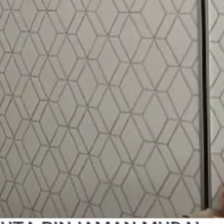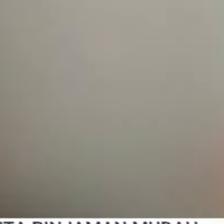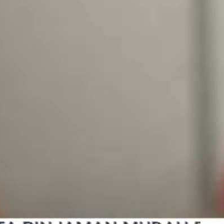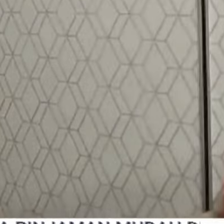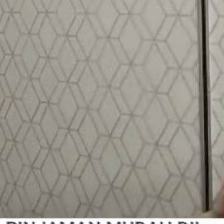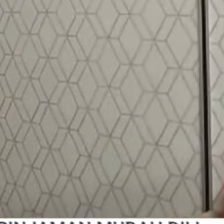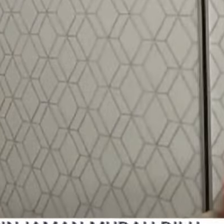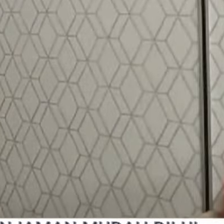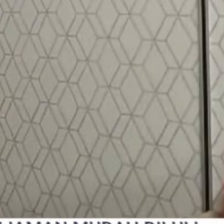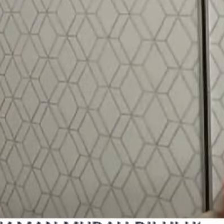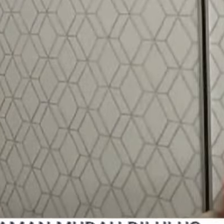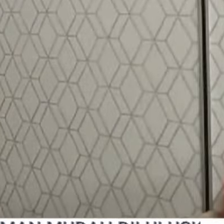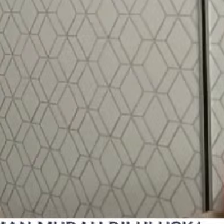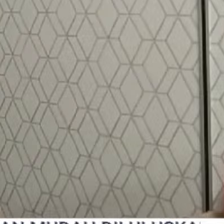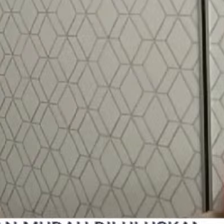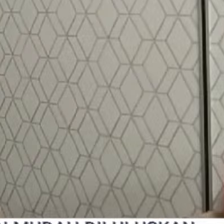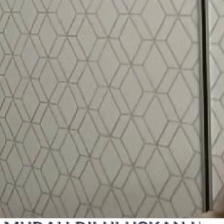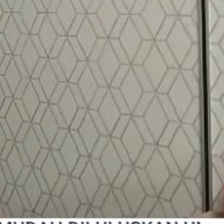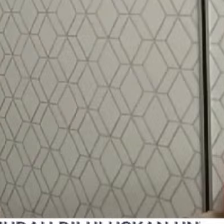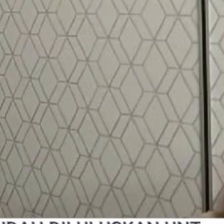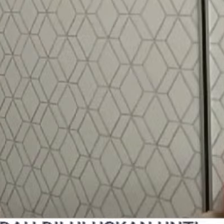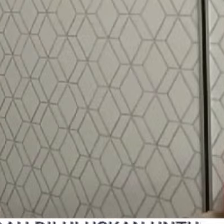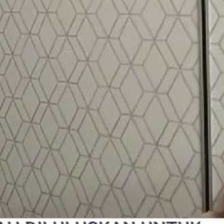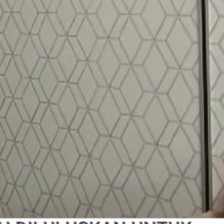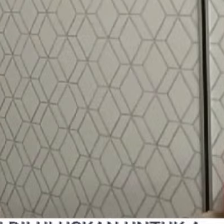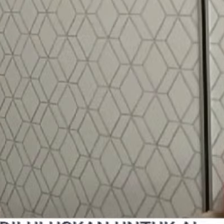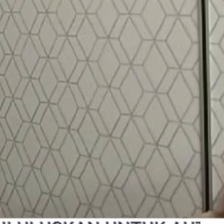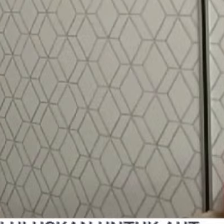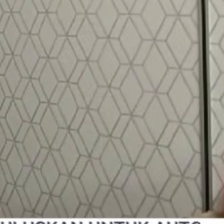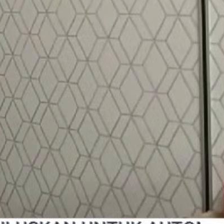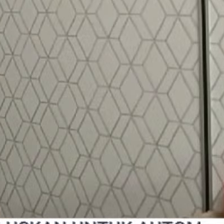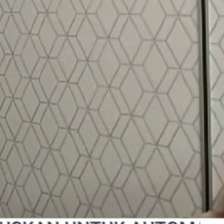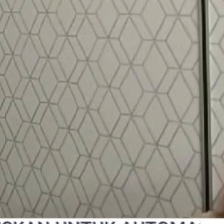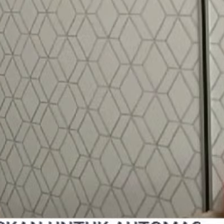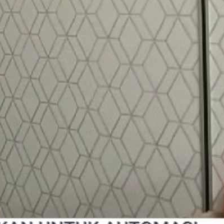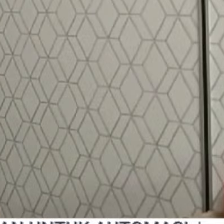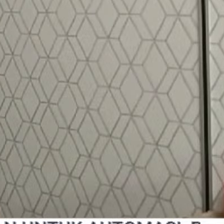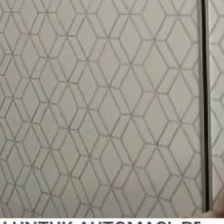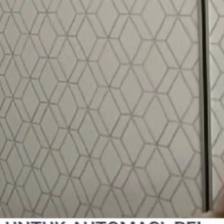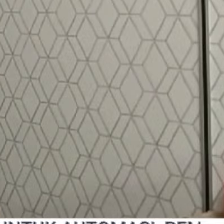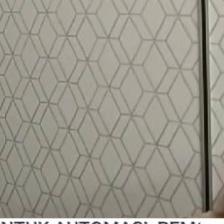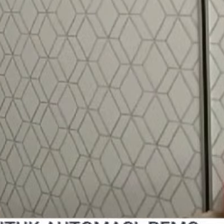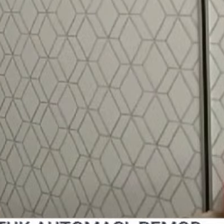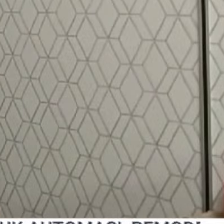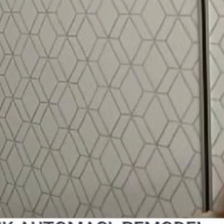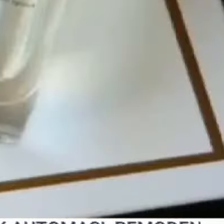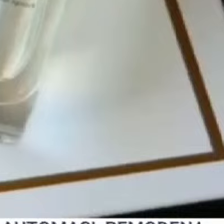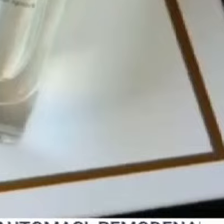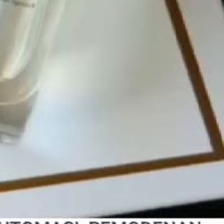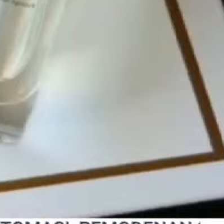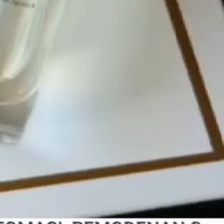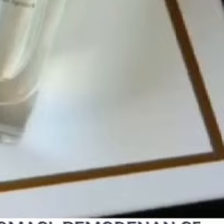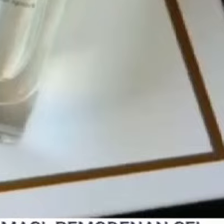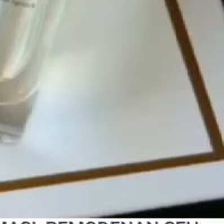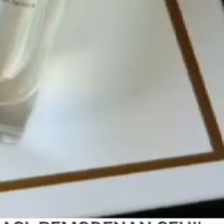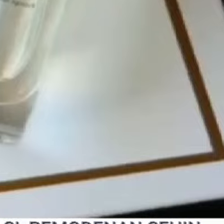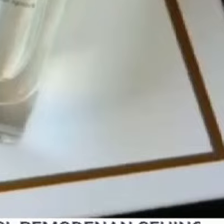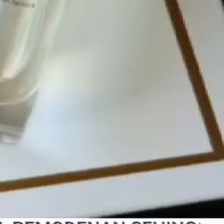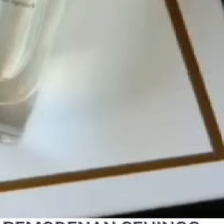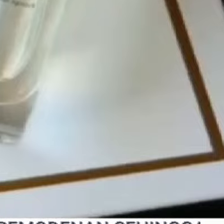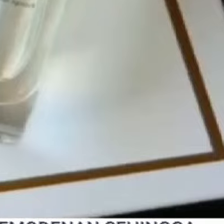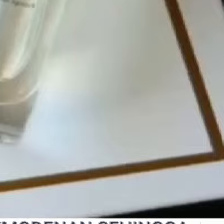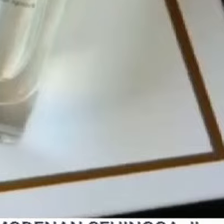keusahawan. Kita juga harus mengambil peluang-peluang yang disediakan oleh pihak kerajaan melalui Jabatan Kemajuan Orang Asli agar lebih